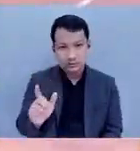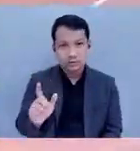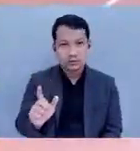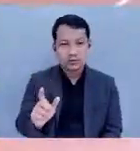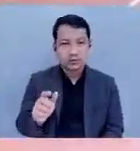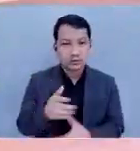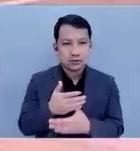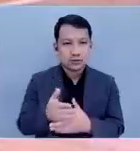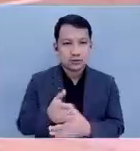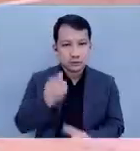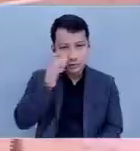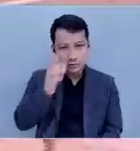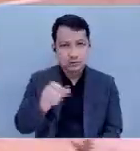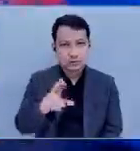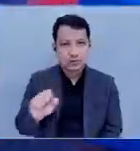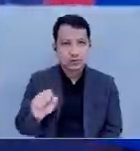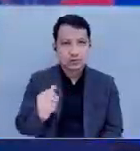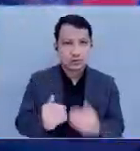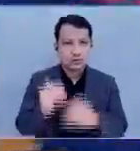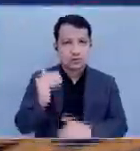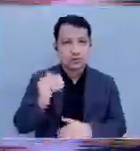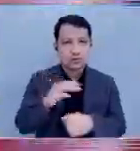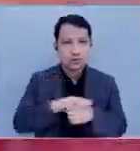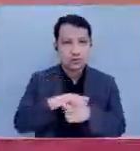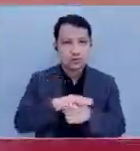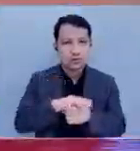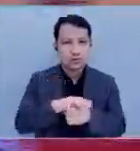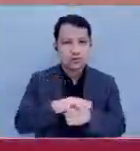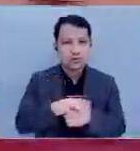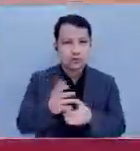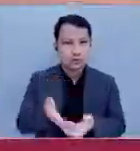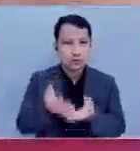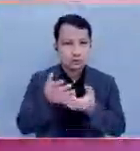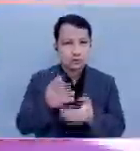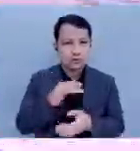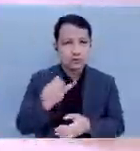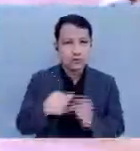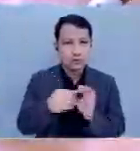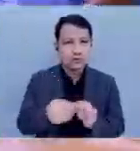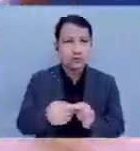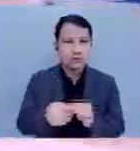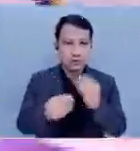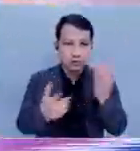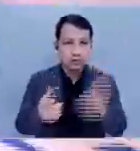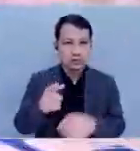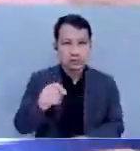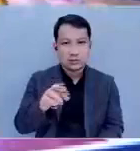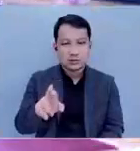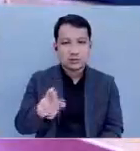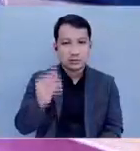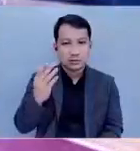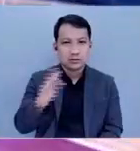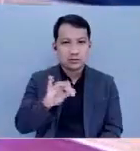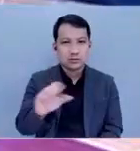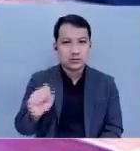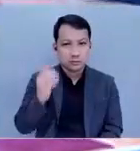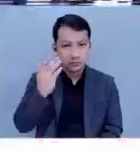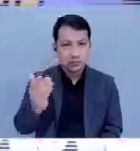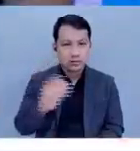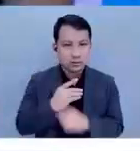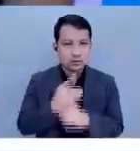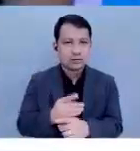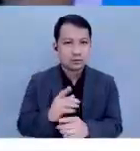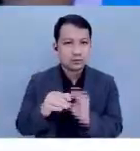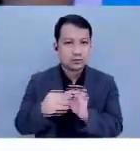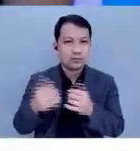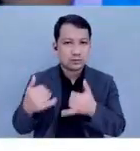Chris Newsom para pangunahan ng locals. Pinuri naman ni Meralco coach Luigi Trillo ang effort ni Braimo sa opensa at depensa ng laro.